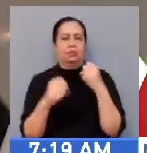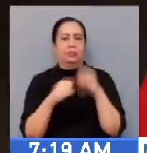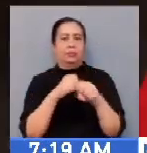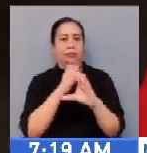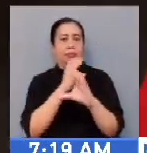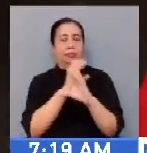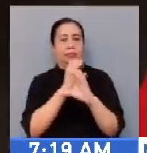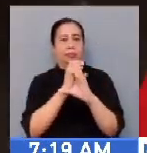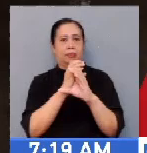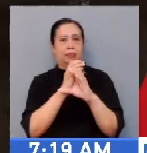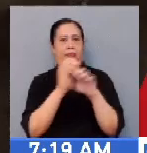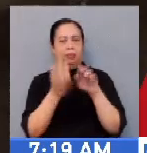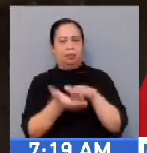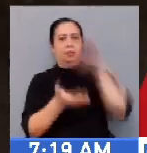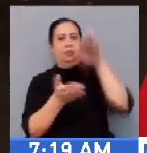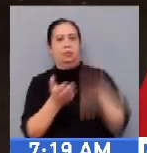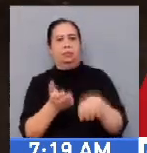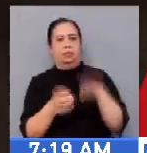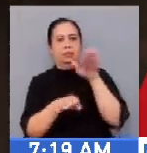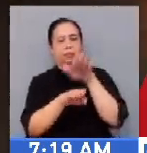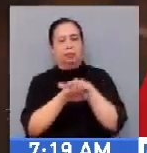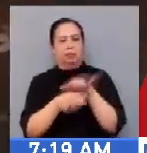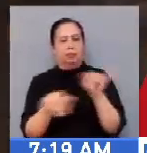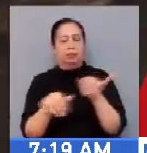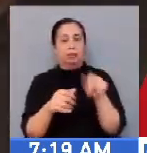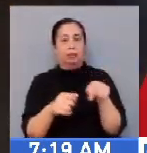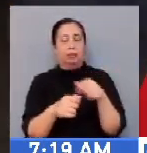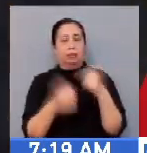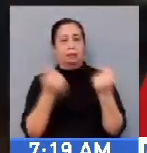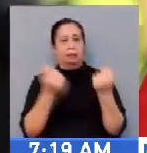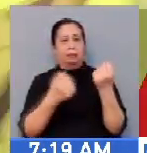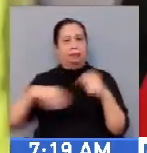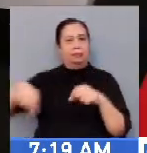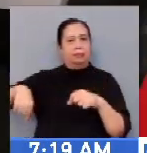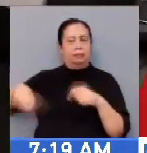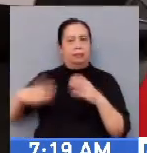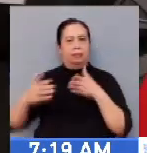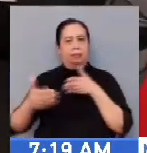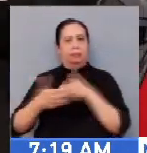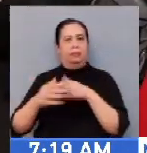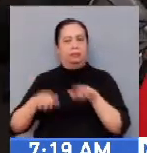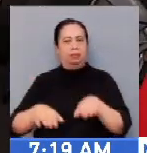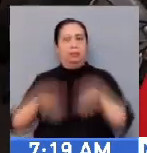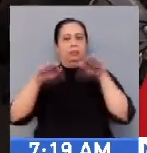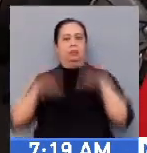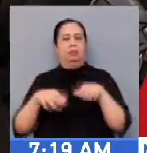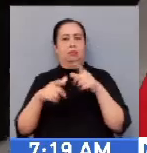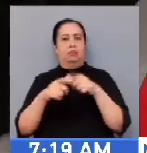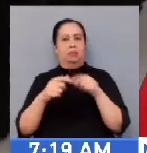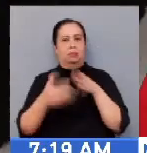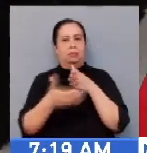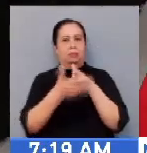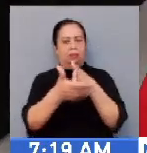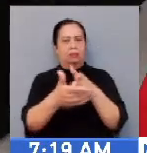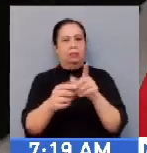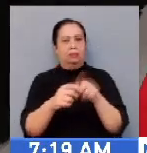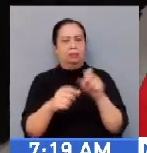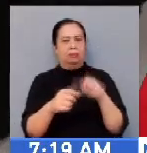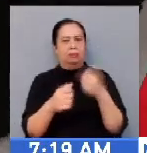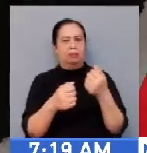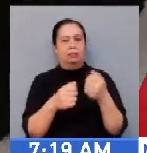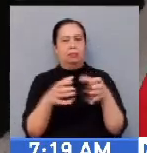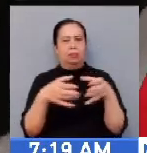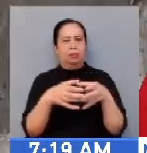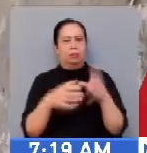siya. Sa gawing passenger side raw sumalpok ang kotse kaya umangat. Tatama raw sana sa mga taga task force disiplina ang SUV